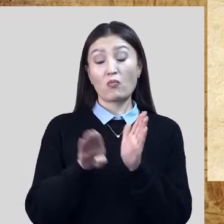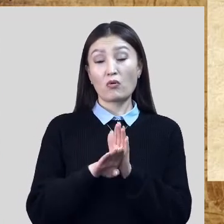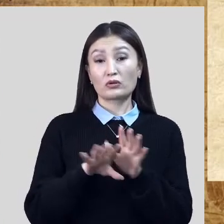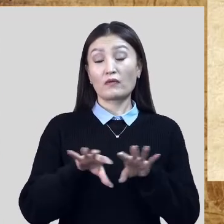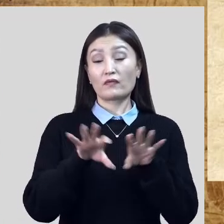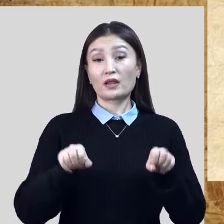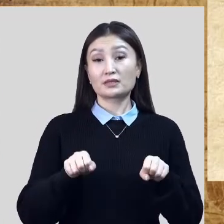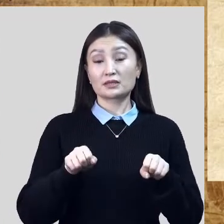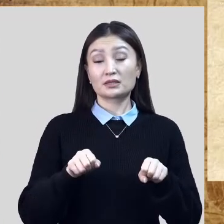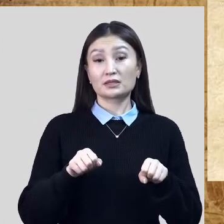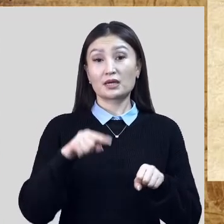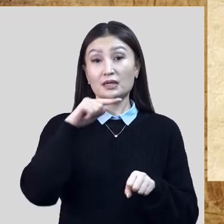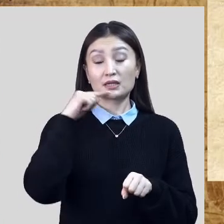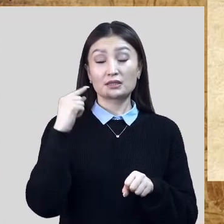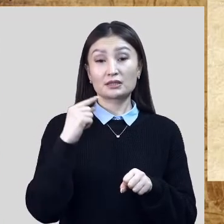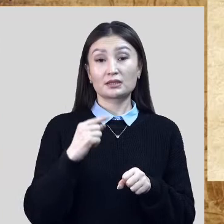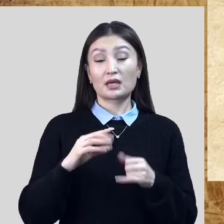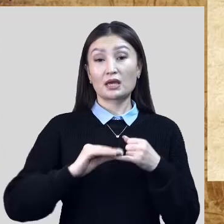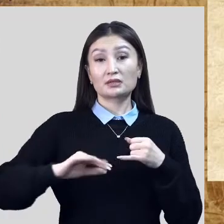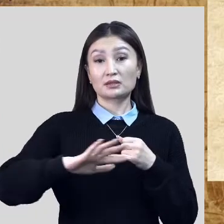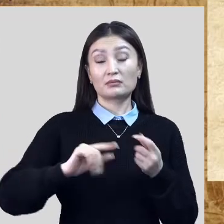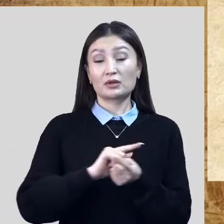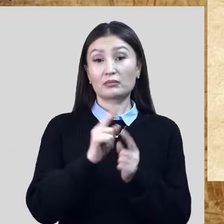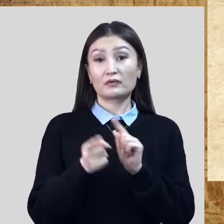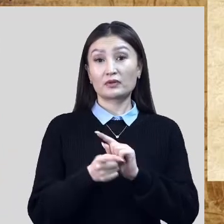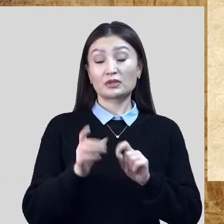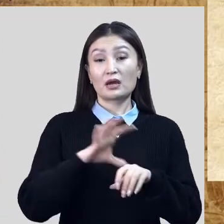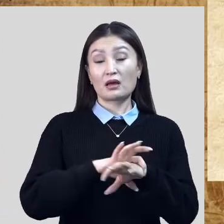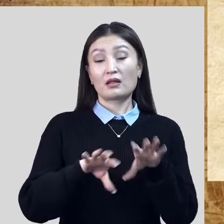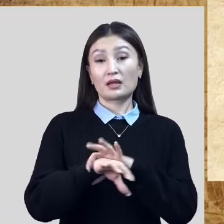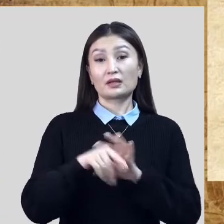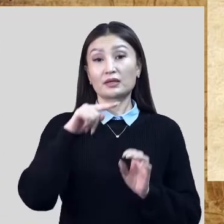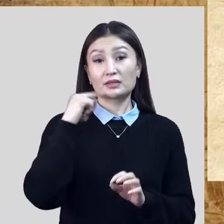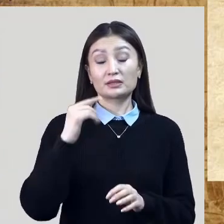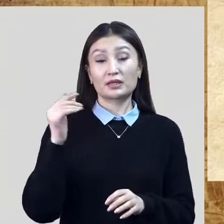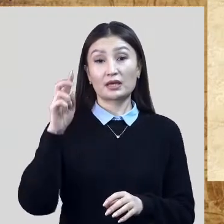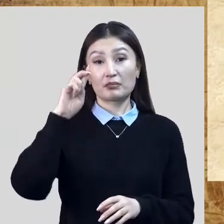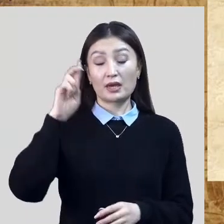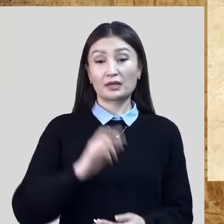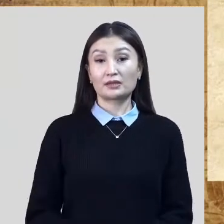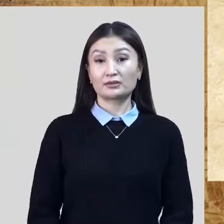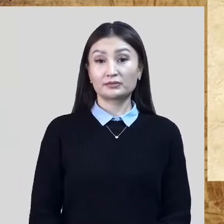новых завоевателей, и земли превратились в колонию Российской империи.